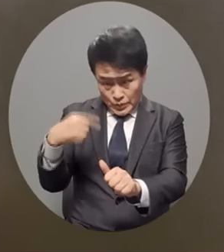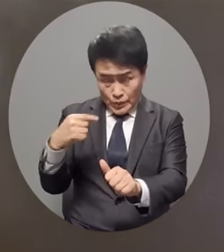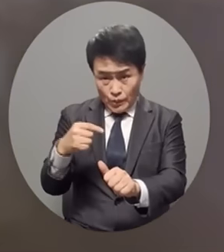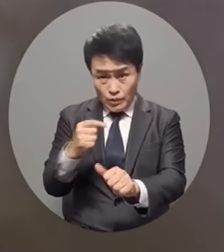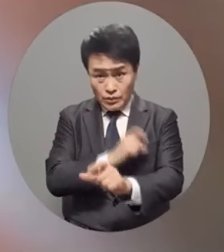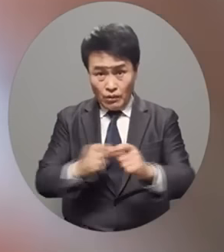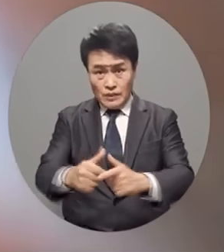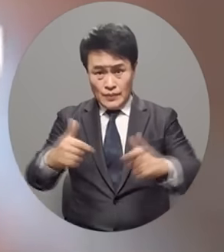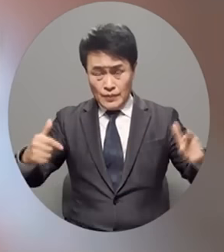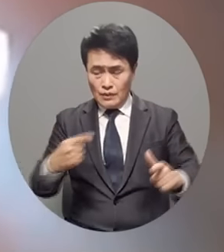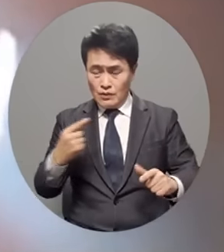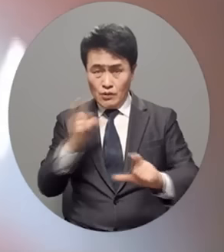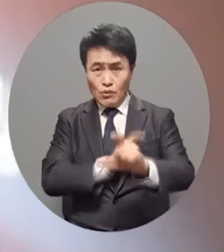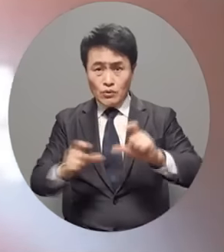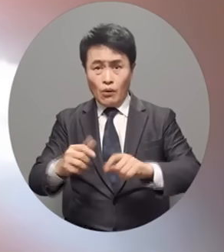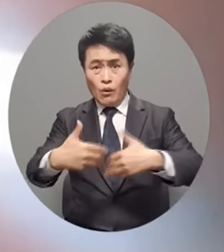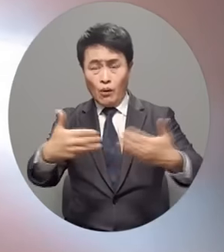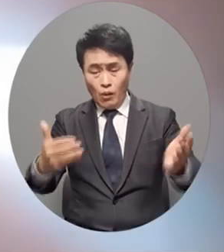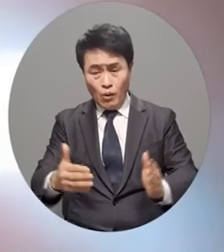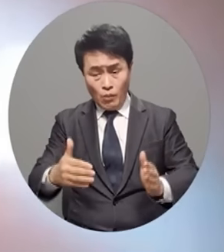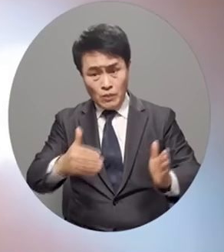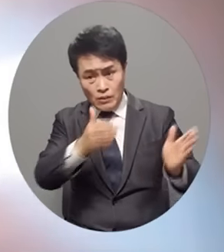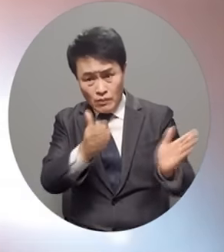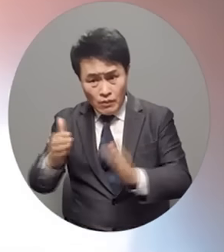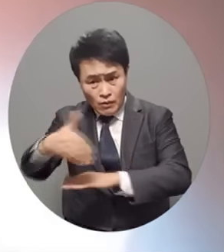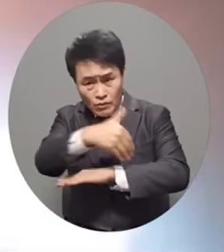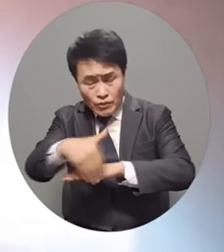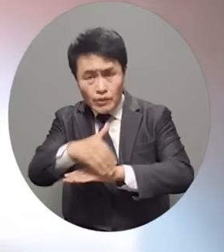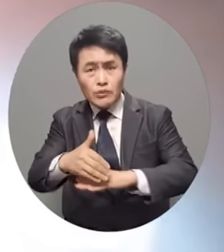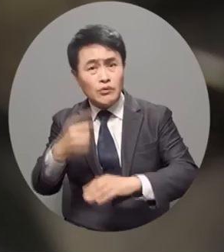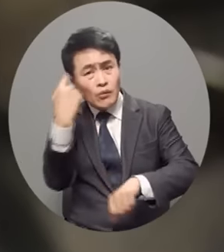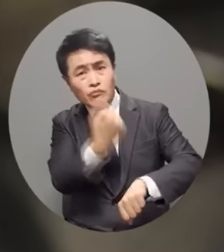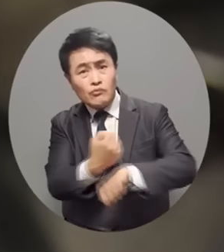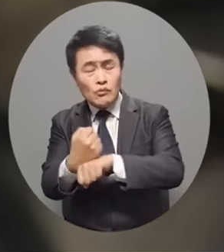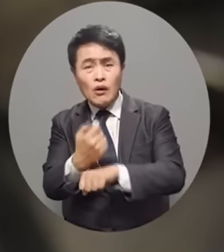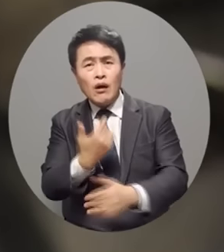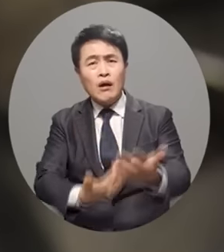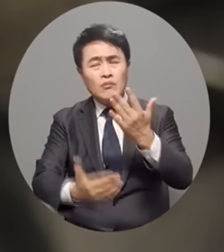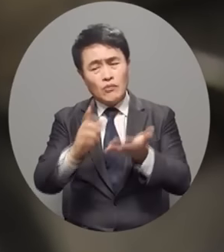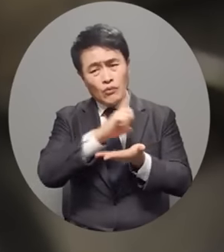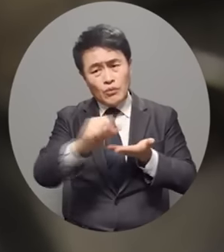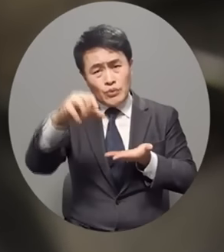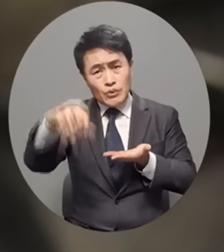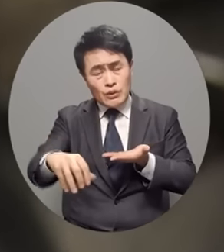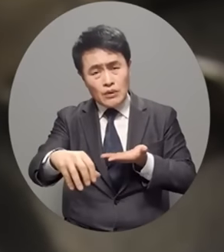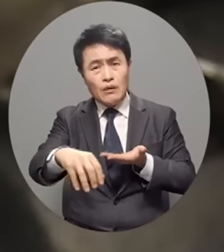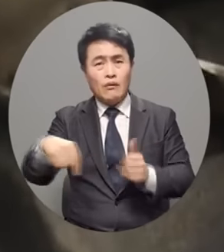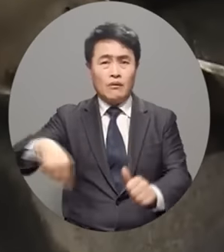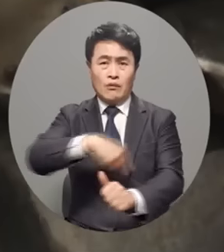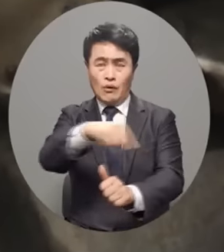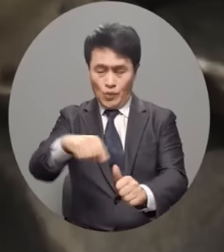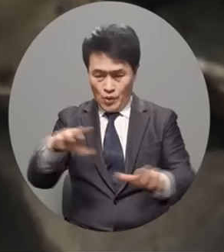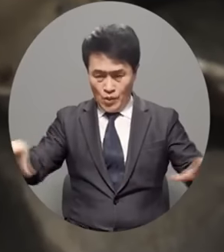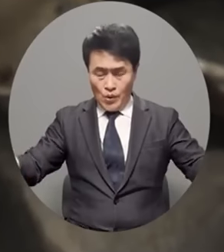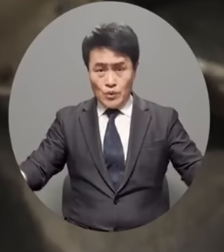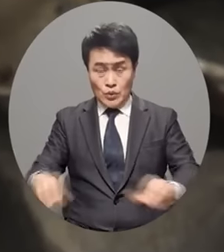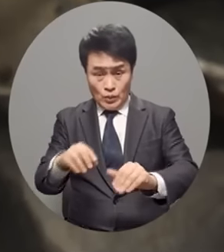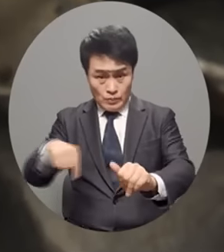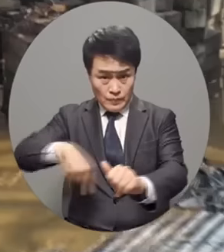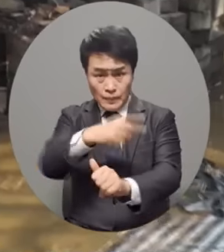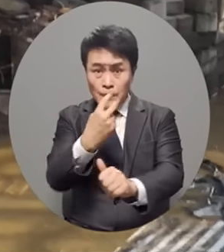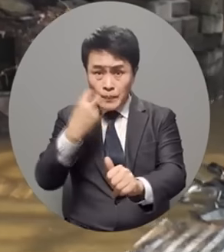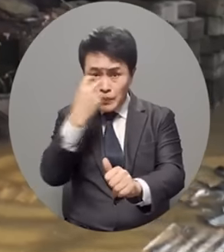소방 장비를 보강하는 등 대책을 강구한다는 계획이지만 화재 취약계층 및 지역에 대한 종합적인